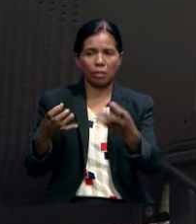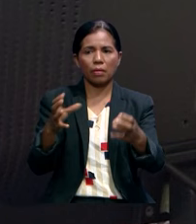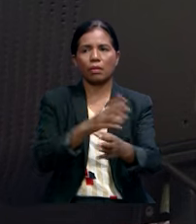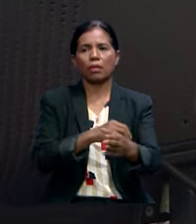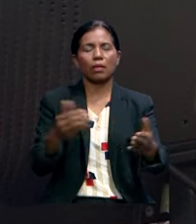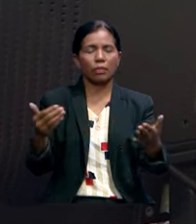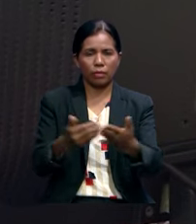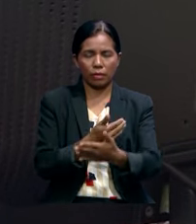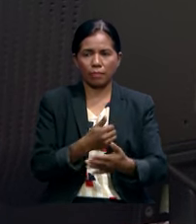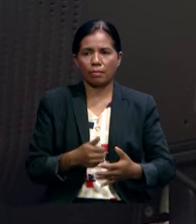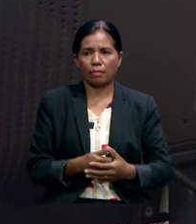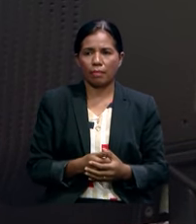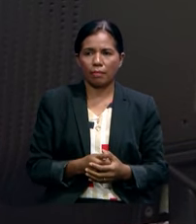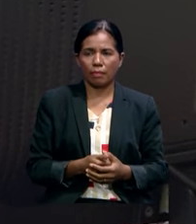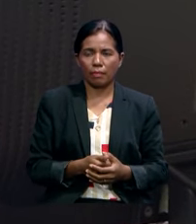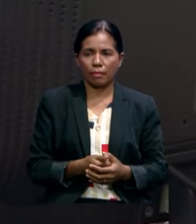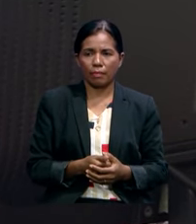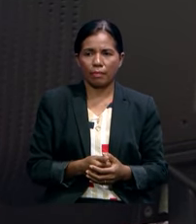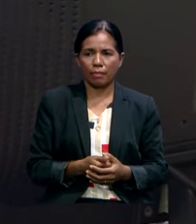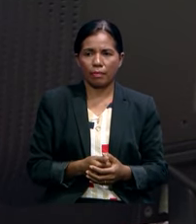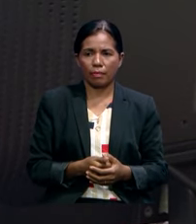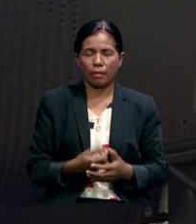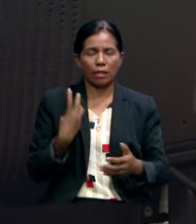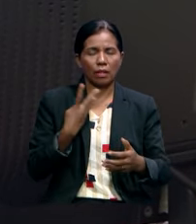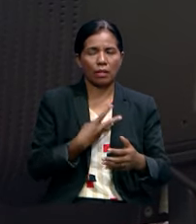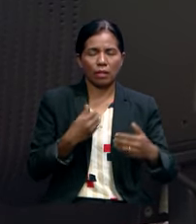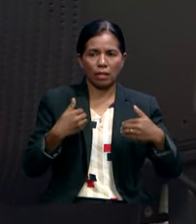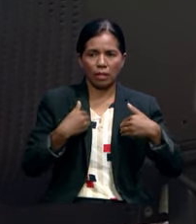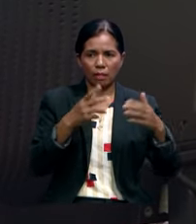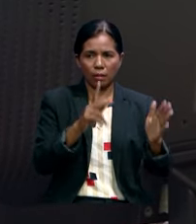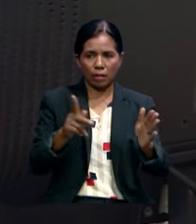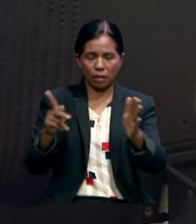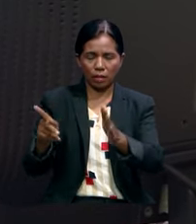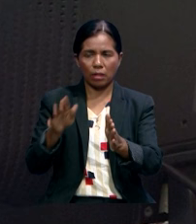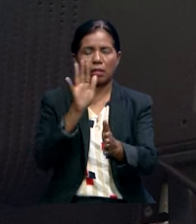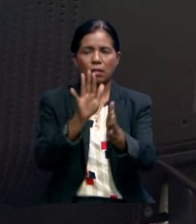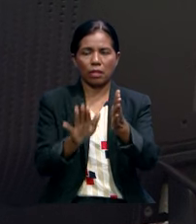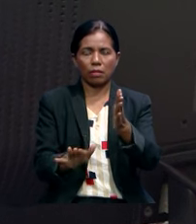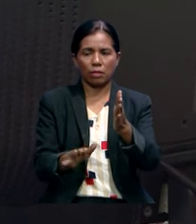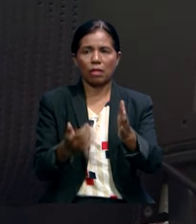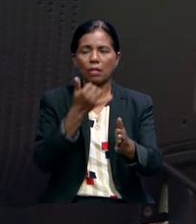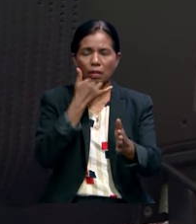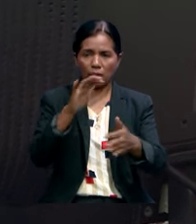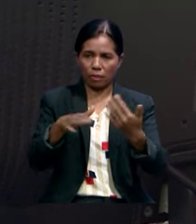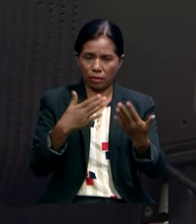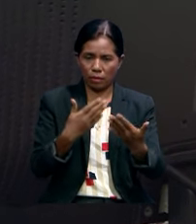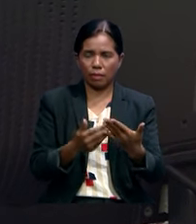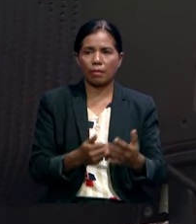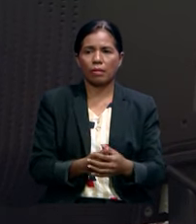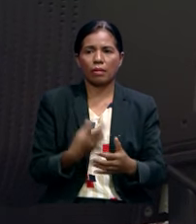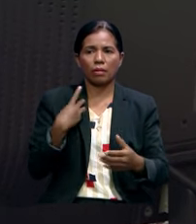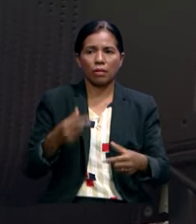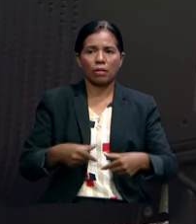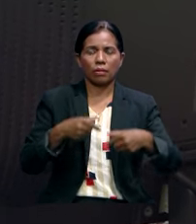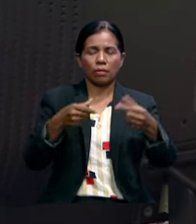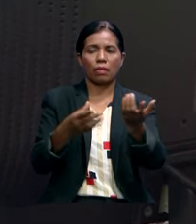fo anta ita ya plano atau minimiza eru sira nene anta ita fo uta